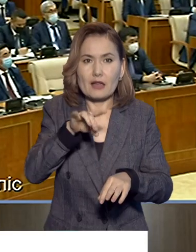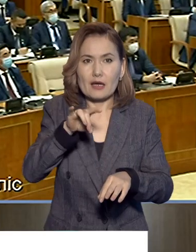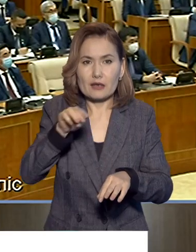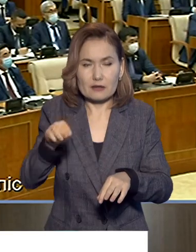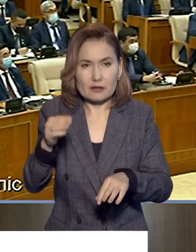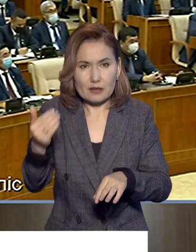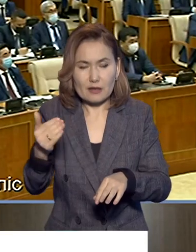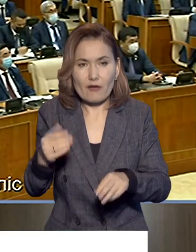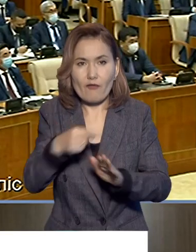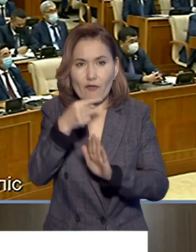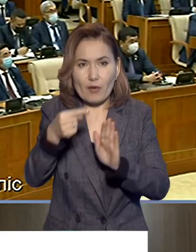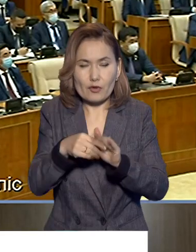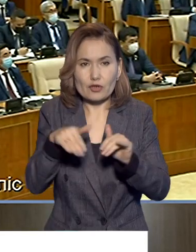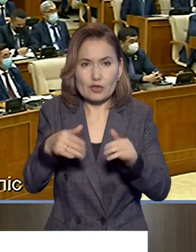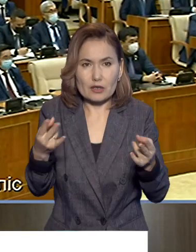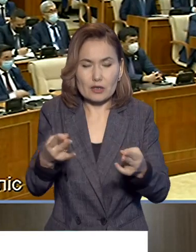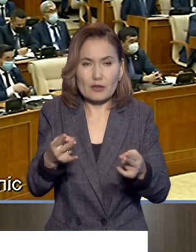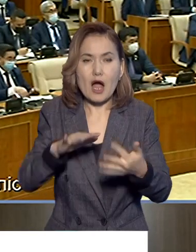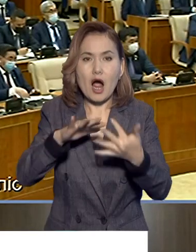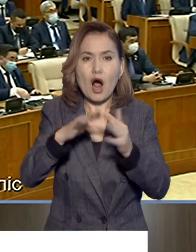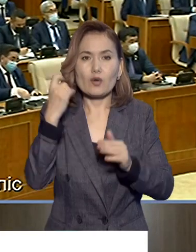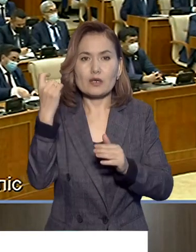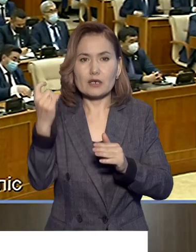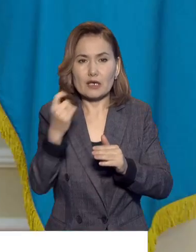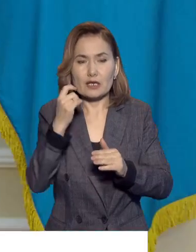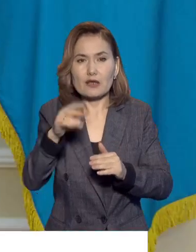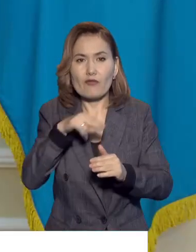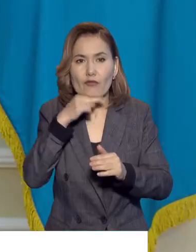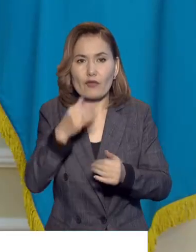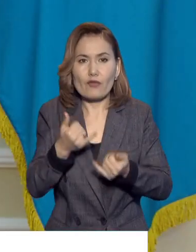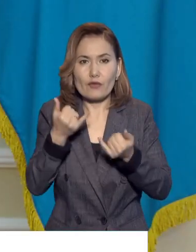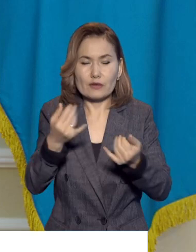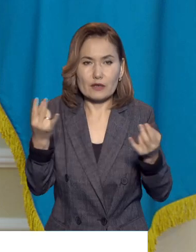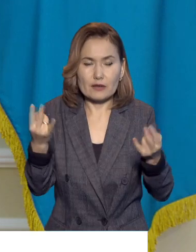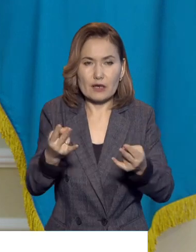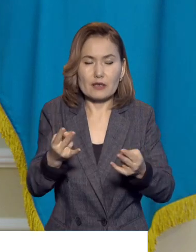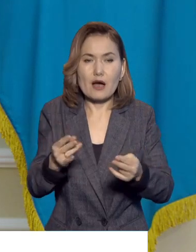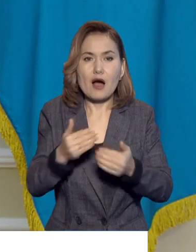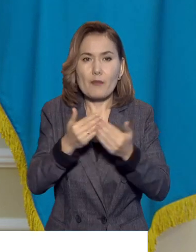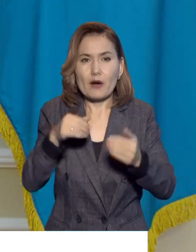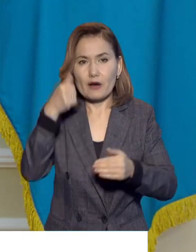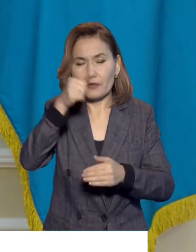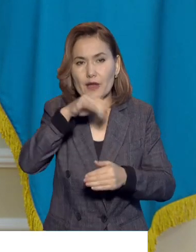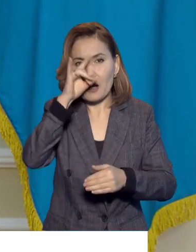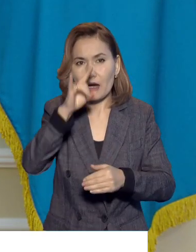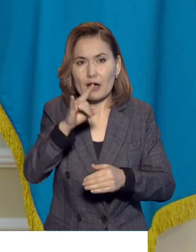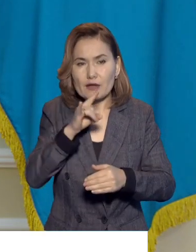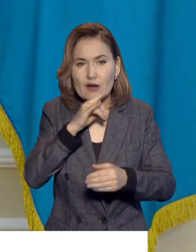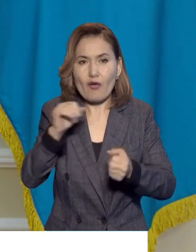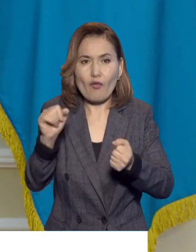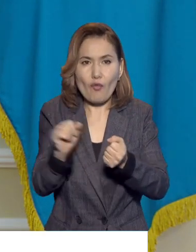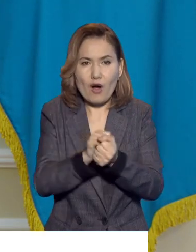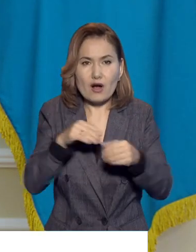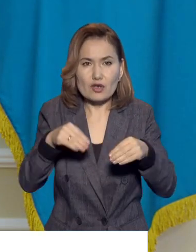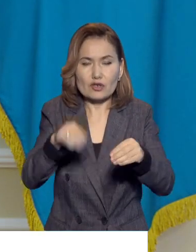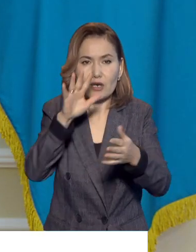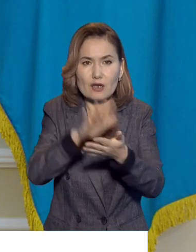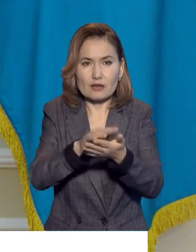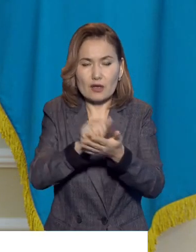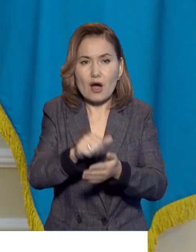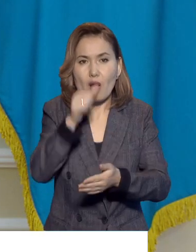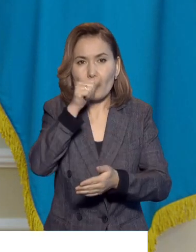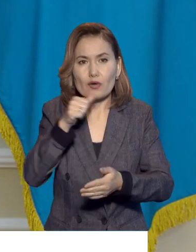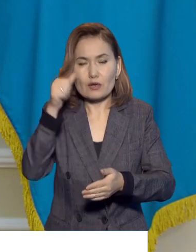Ауыл шаруашылығына ерекше назар аудару керек. Соңғы жылы елімізде қуаңшылық болды. Былтырға